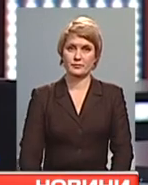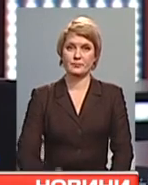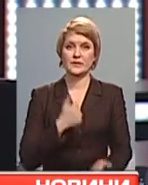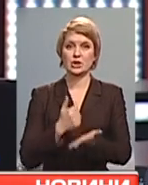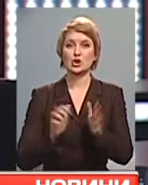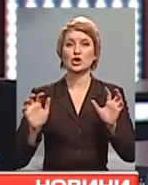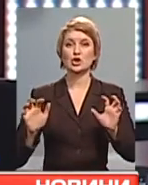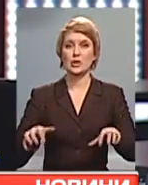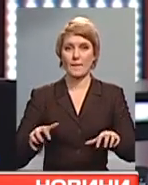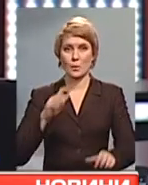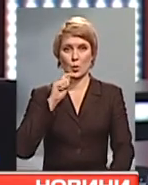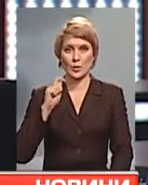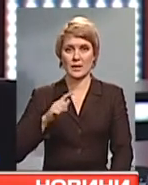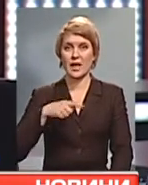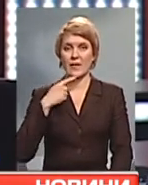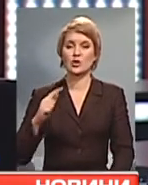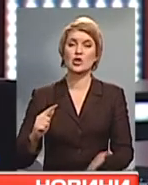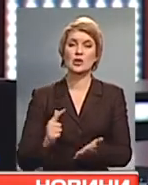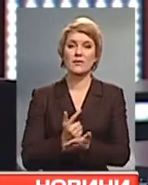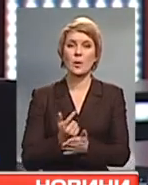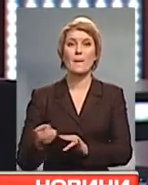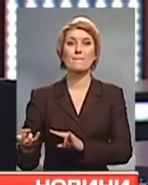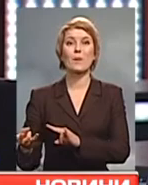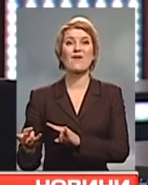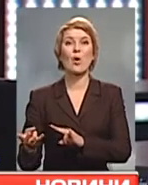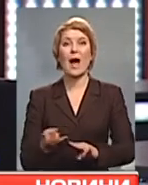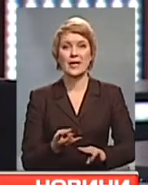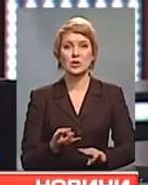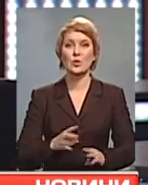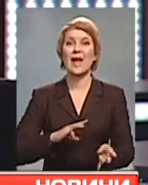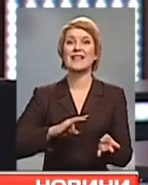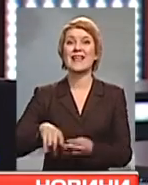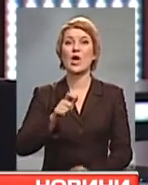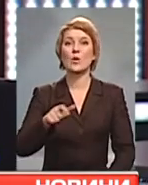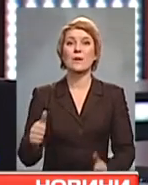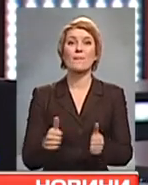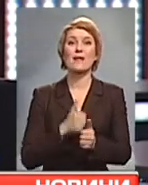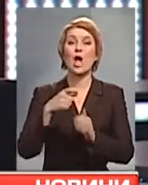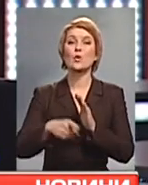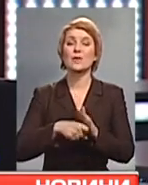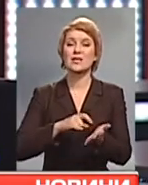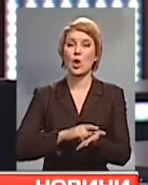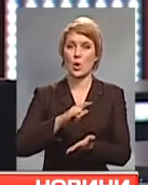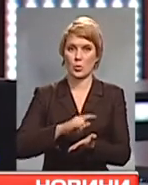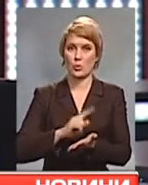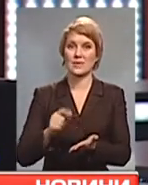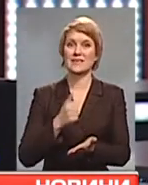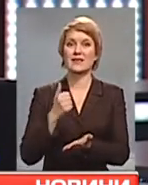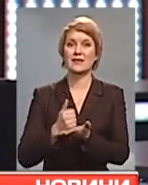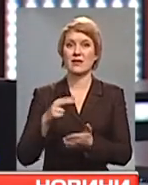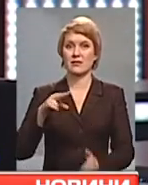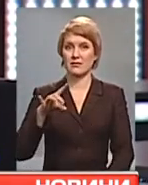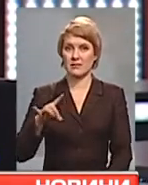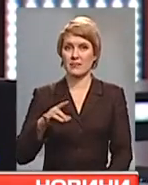Генштаб Збройних сил України заявляє про чергову провокацію терористів. Тепер біля Донецького аеропорту один із лідерів самозваної ДНР